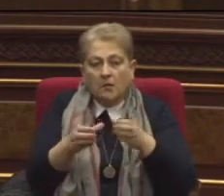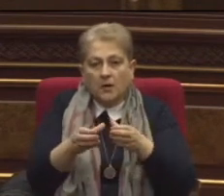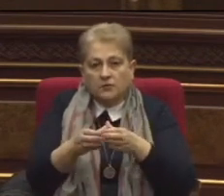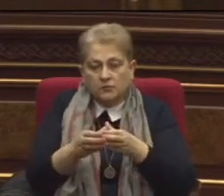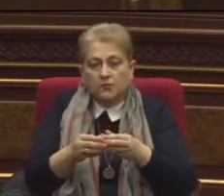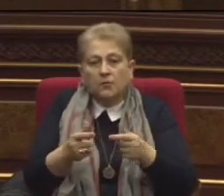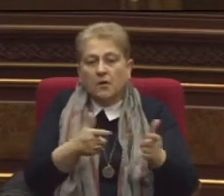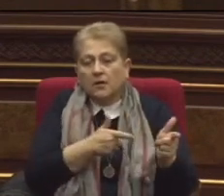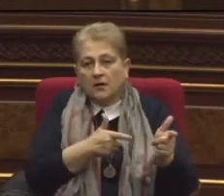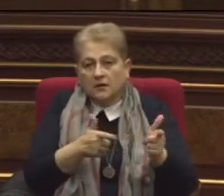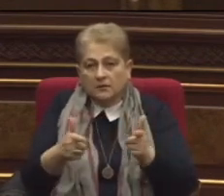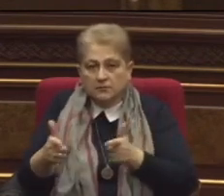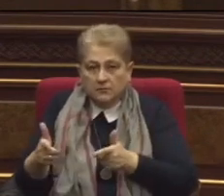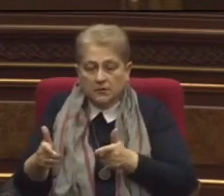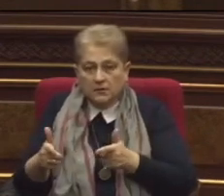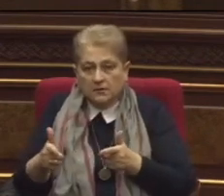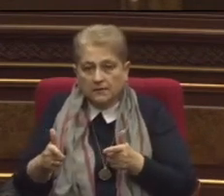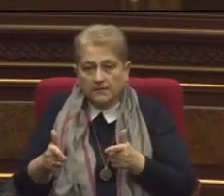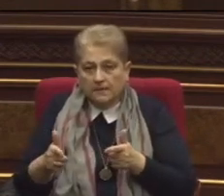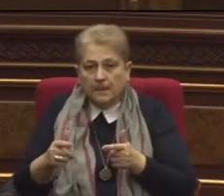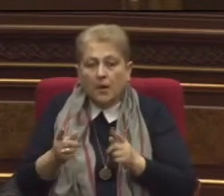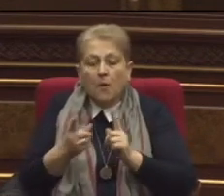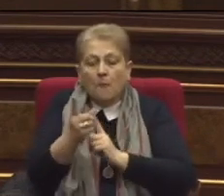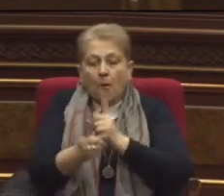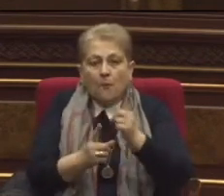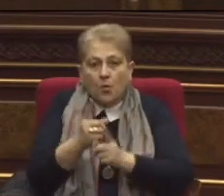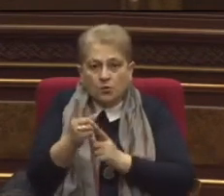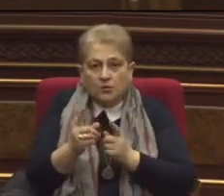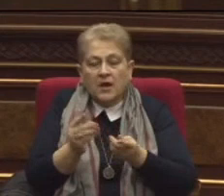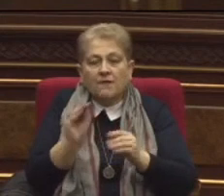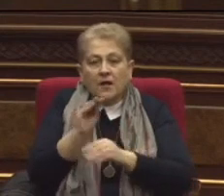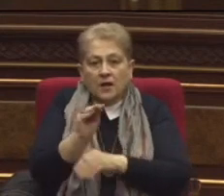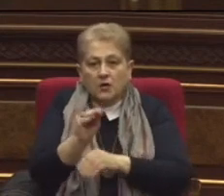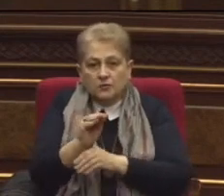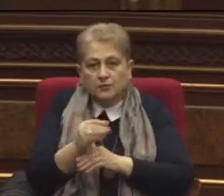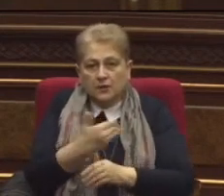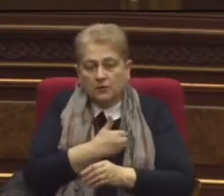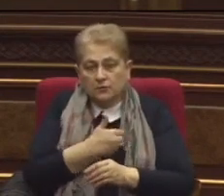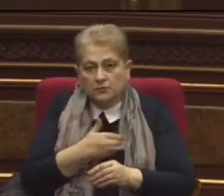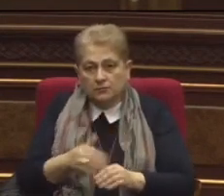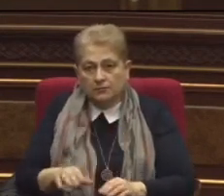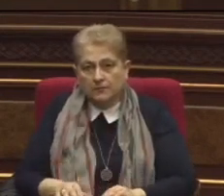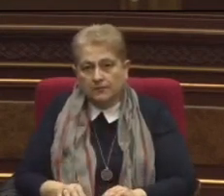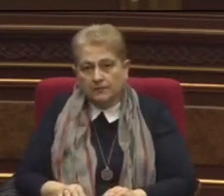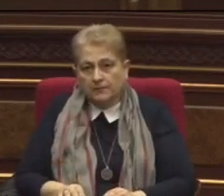խմբակցությունը նախատեսում է փոփոխություններ եւ լրացումներ կատարել